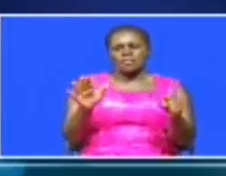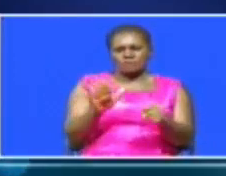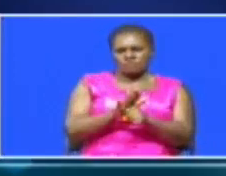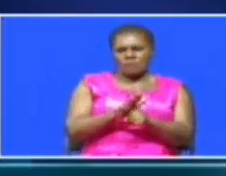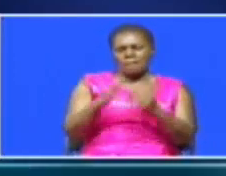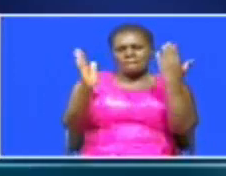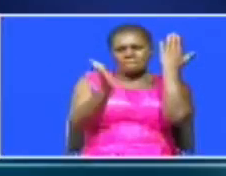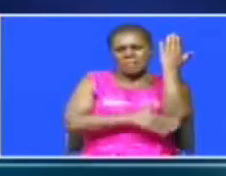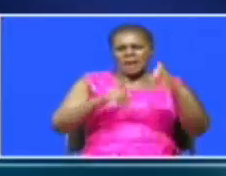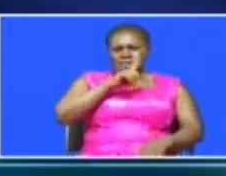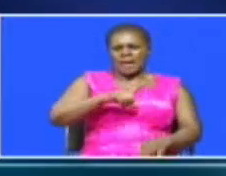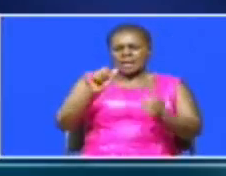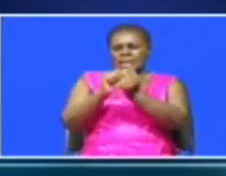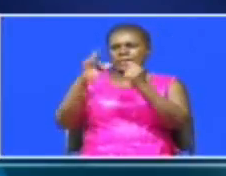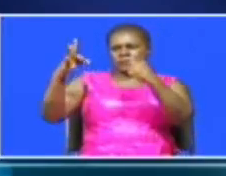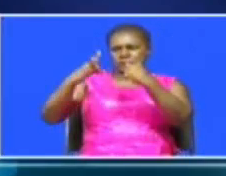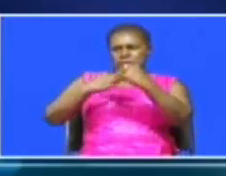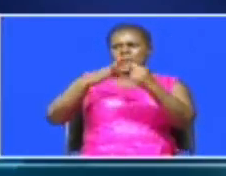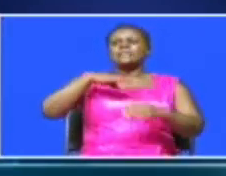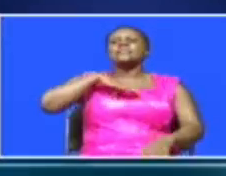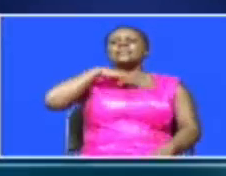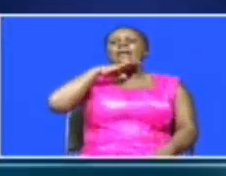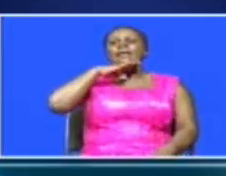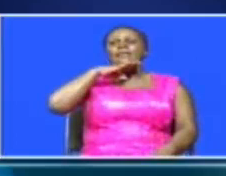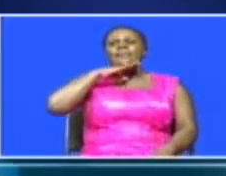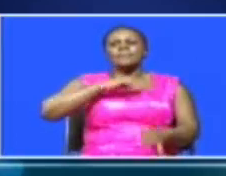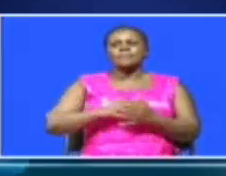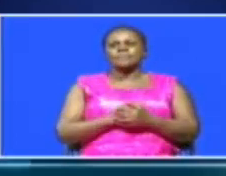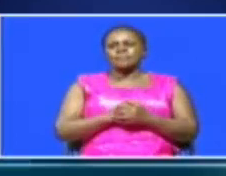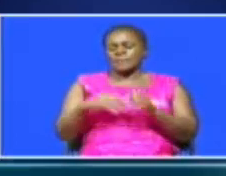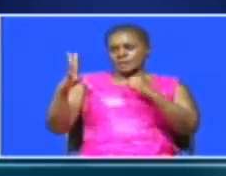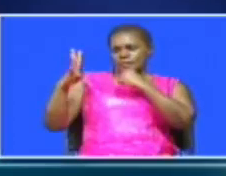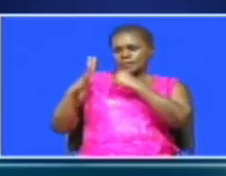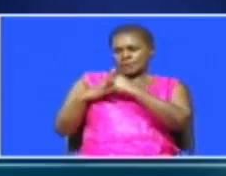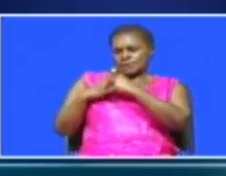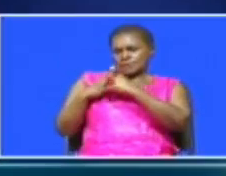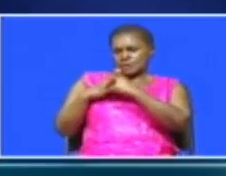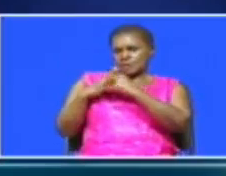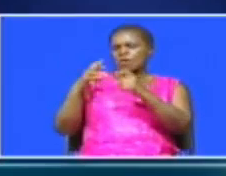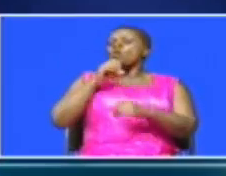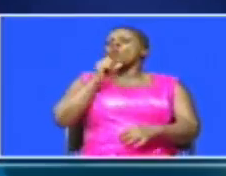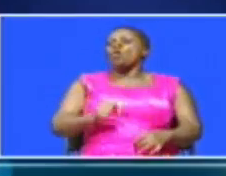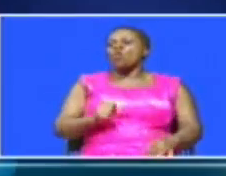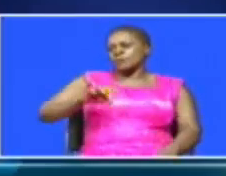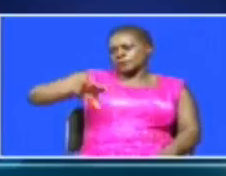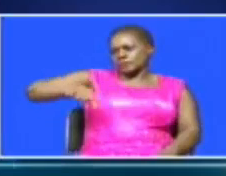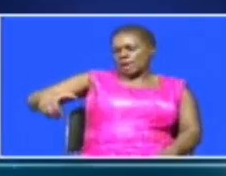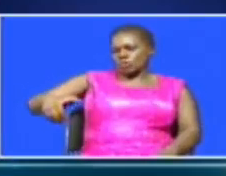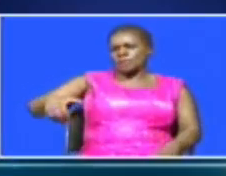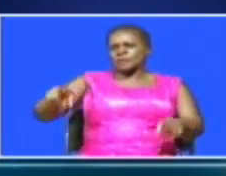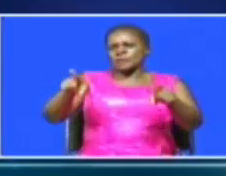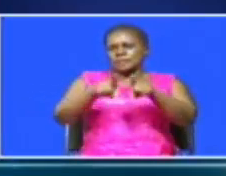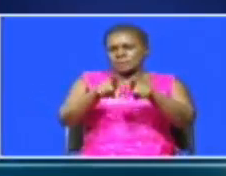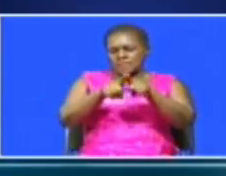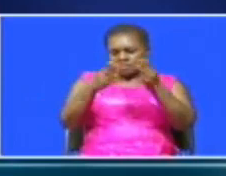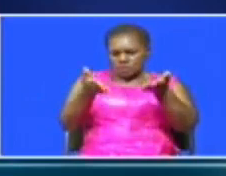Kwa bahati mbaya, watu 18 wameaga dunia, 9 wao wakitokea Old Town. Bali